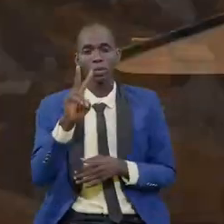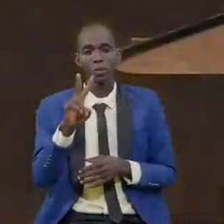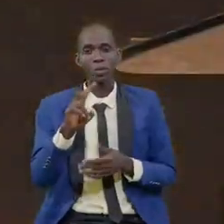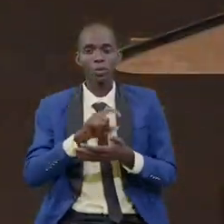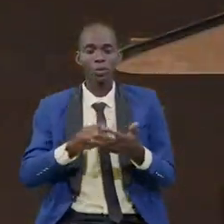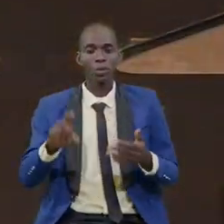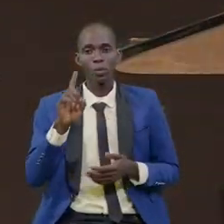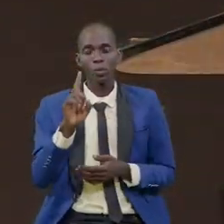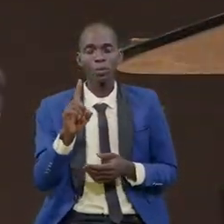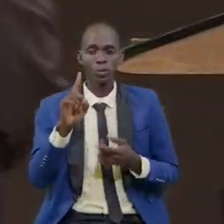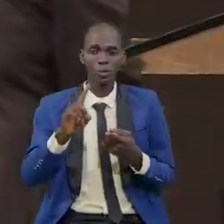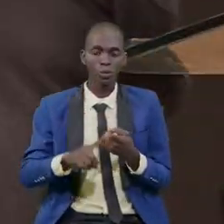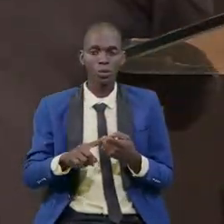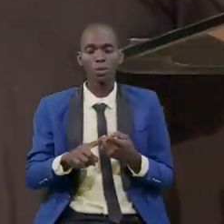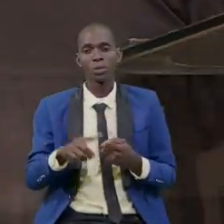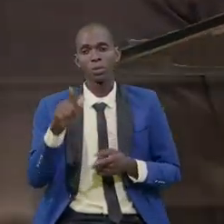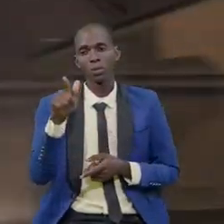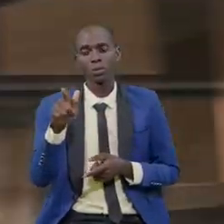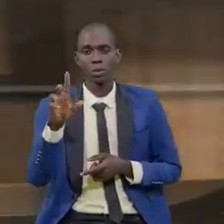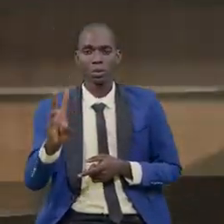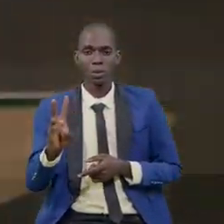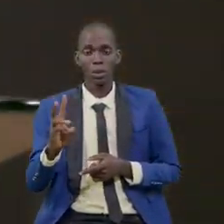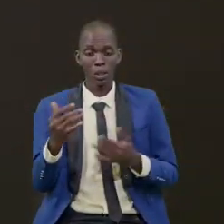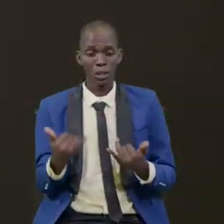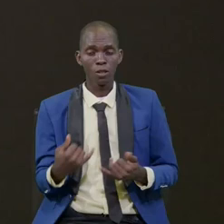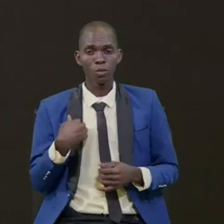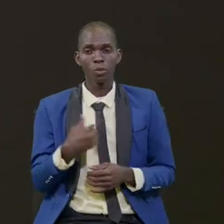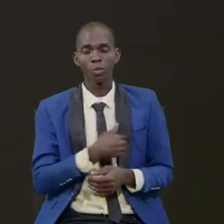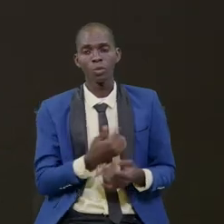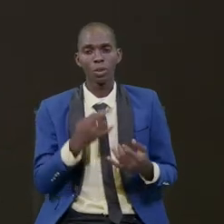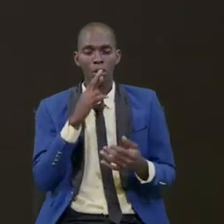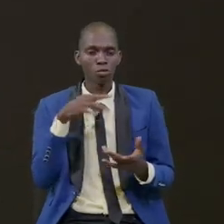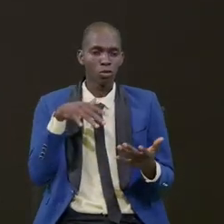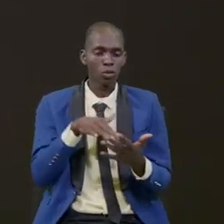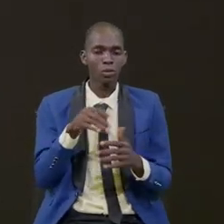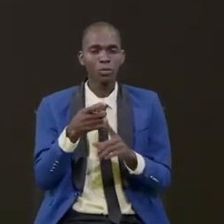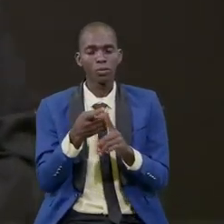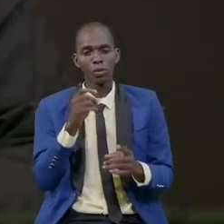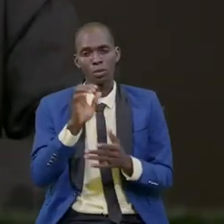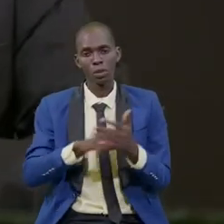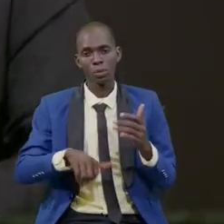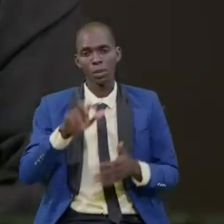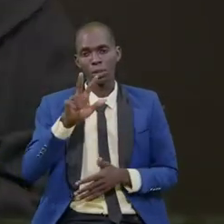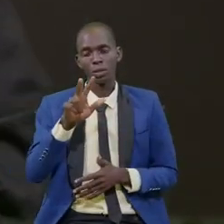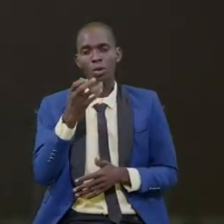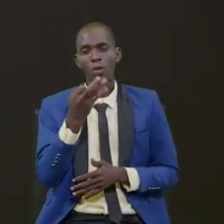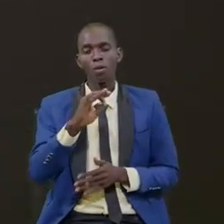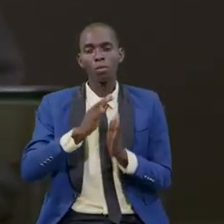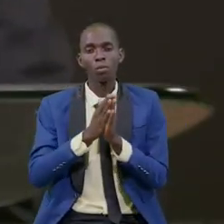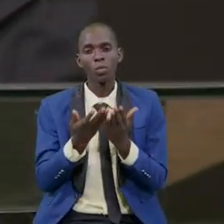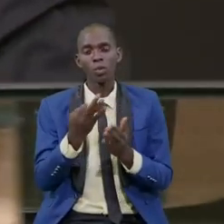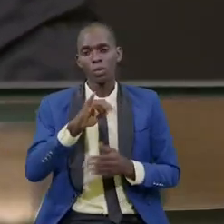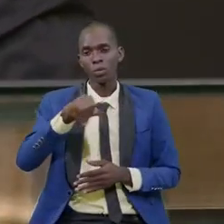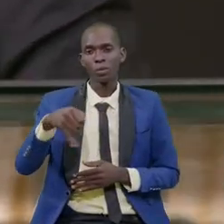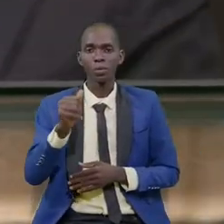2, verset 1 au verset 26. Maintenant, nous venons au chapitre 3 de Jacques.